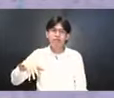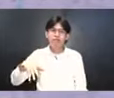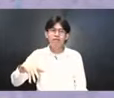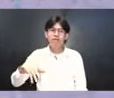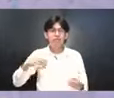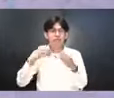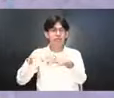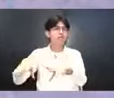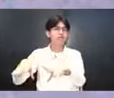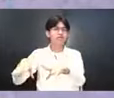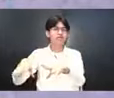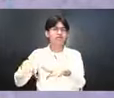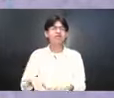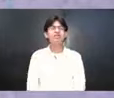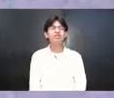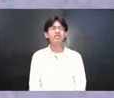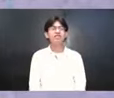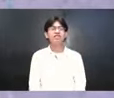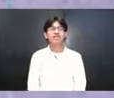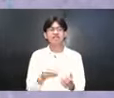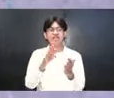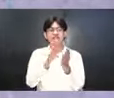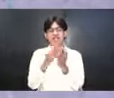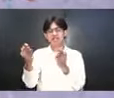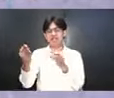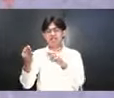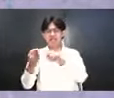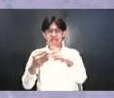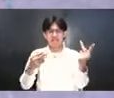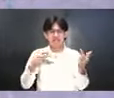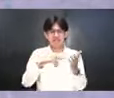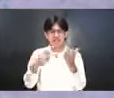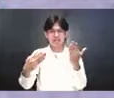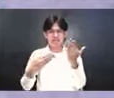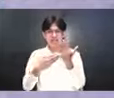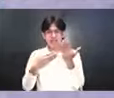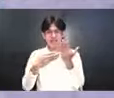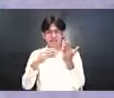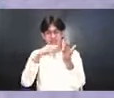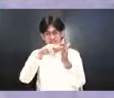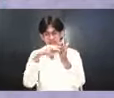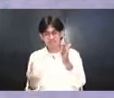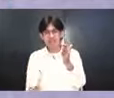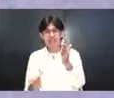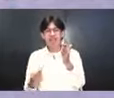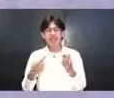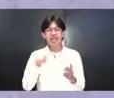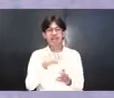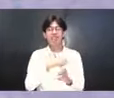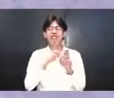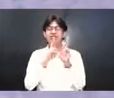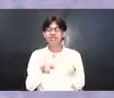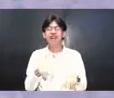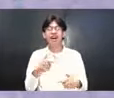yon. Oo, tanggal lahat, pati baterya. Pero alam mo, reaksyon namin, tawa.